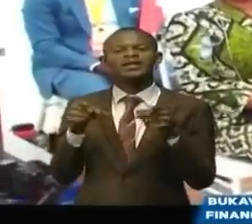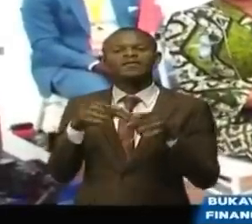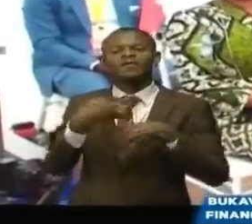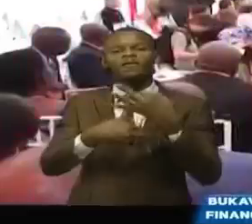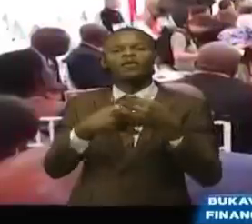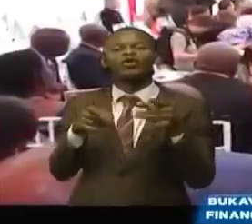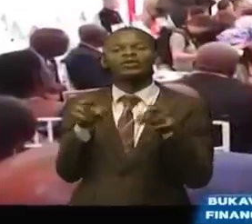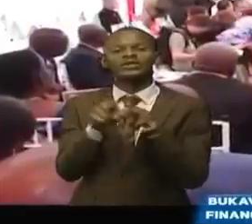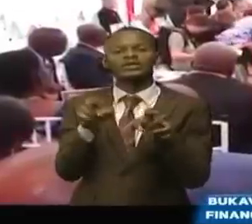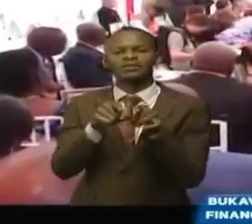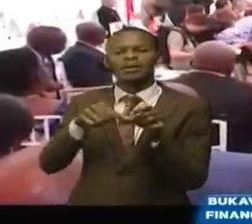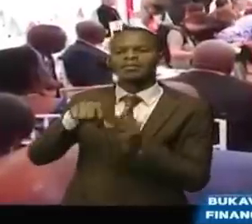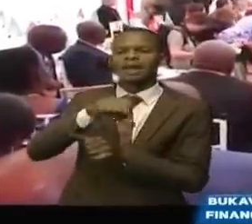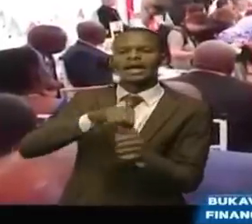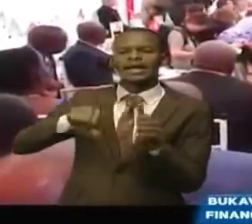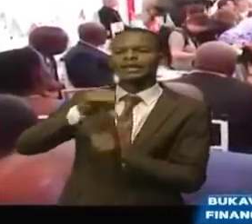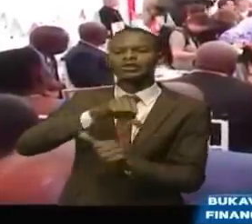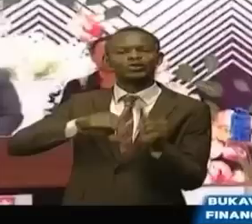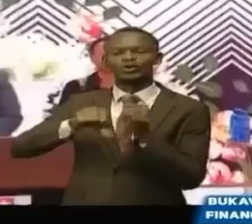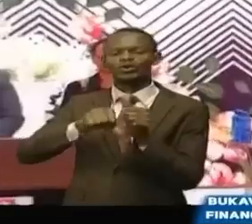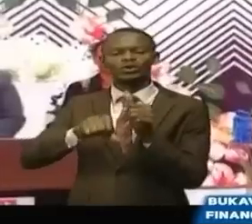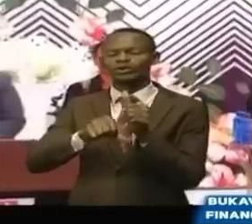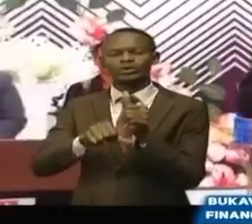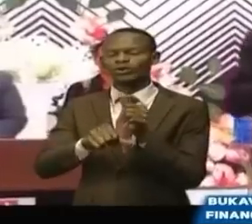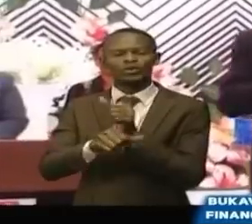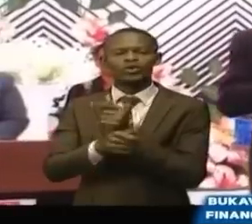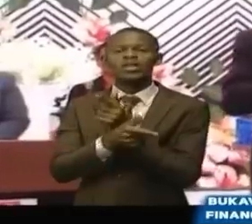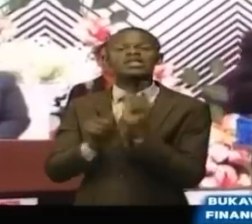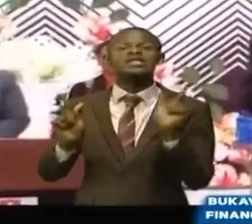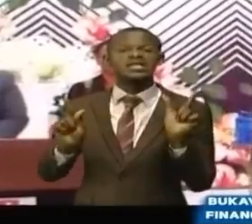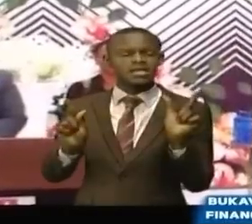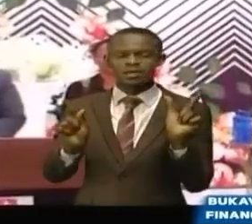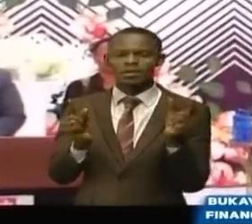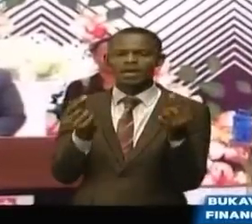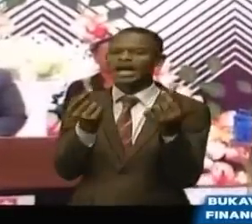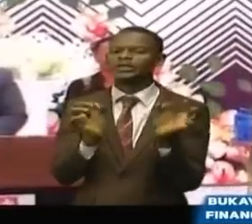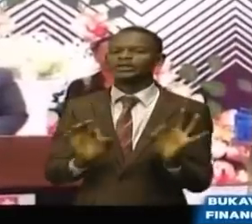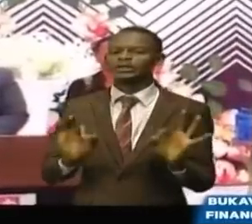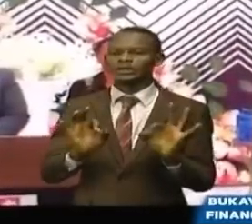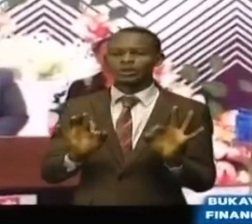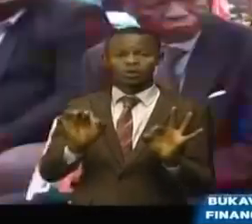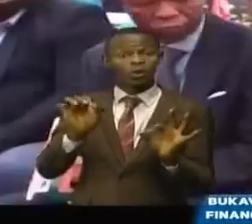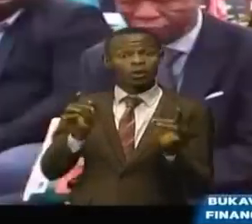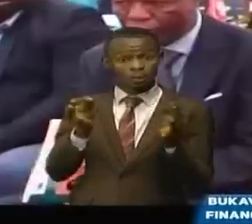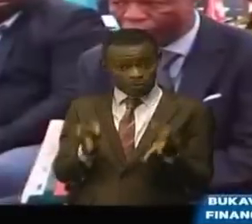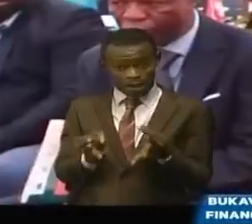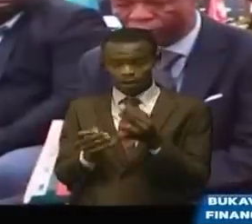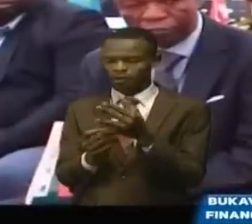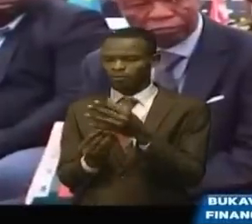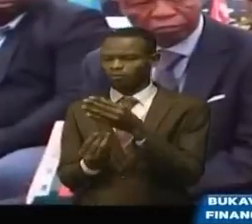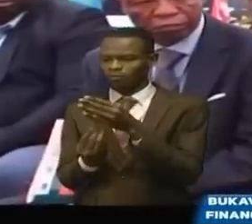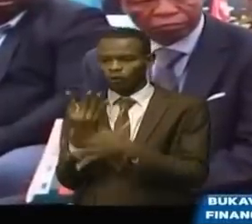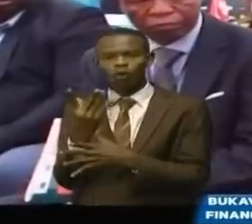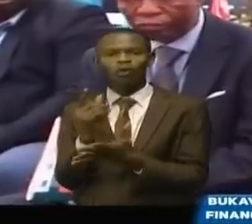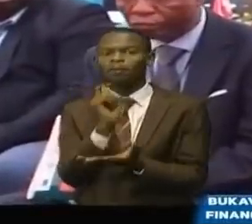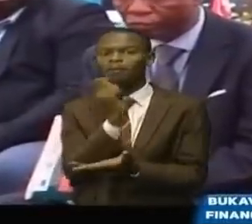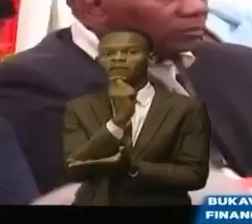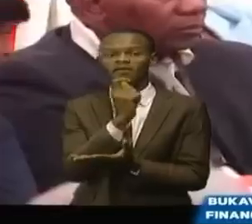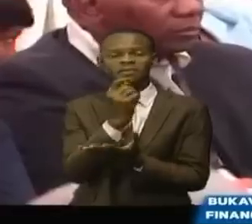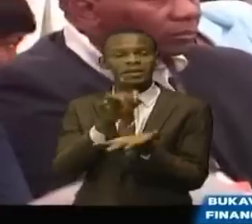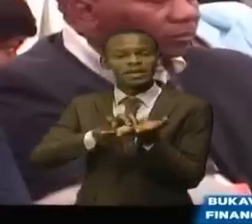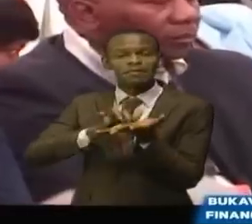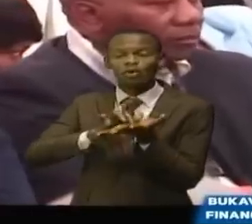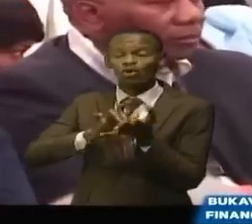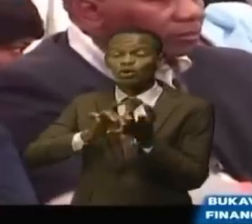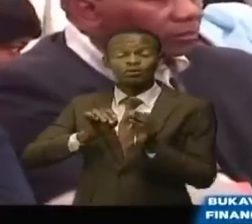le nom de la CADMESKI, la centrale d'approvisionnement et de distribution de médicaments essentiels du Sud Kivu.